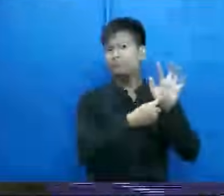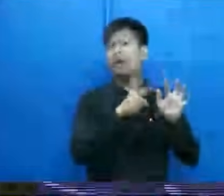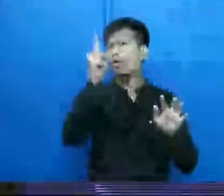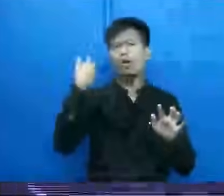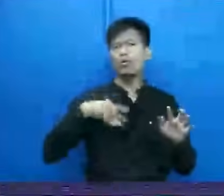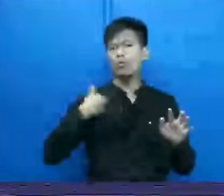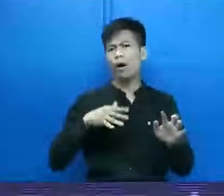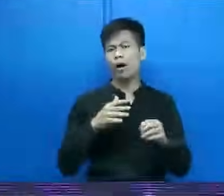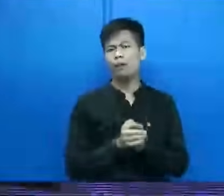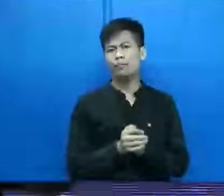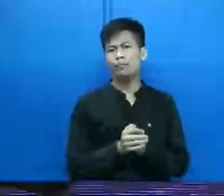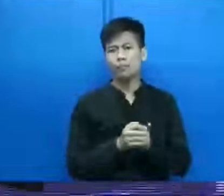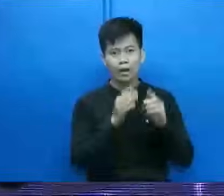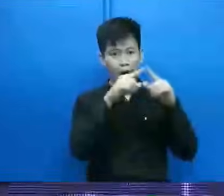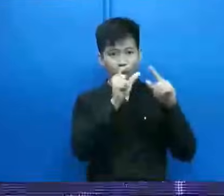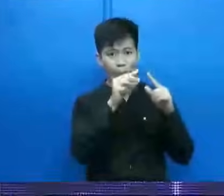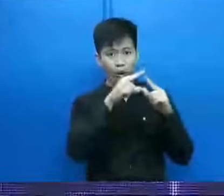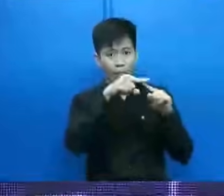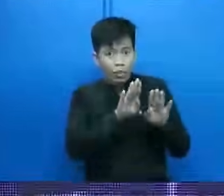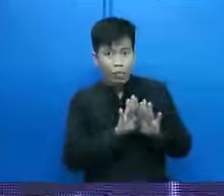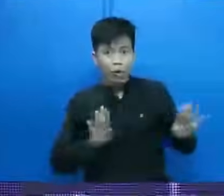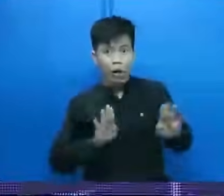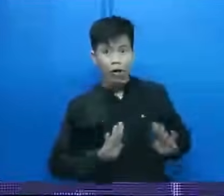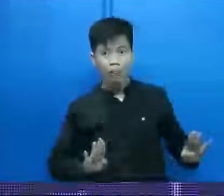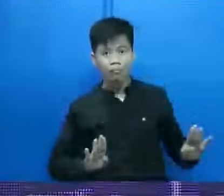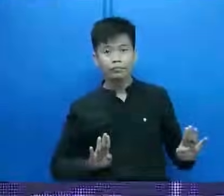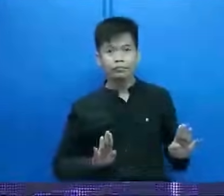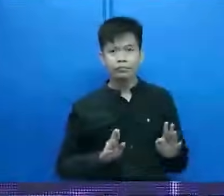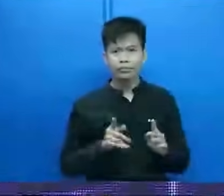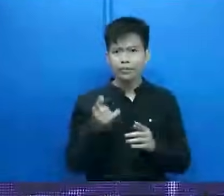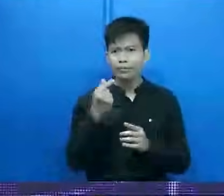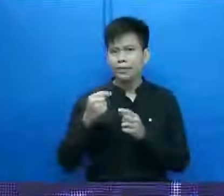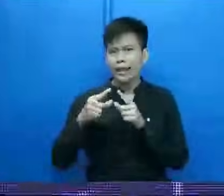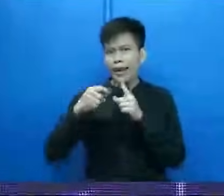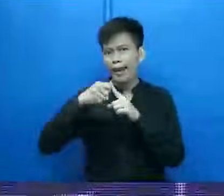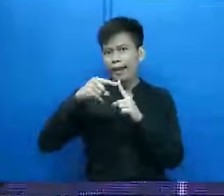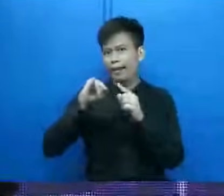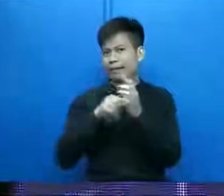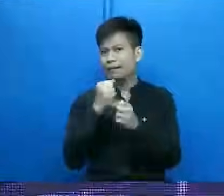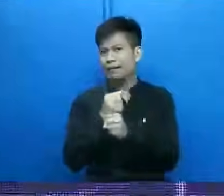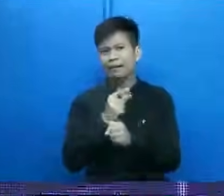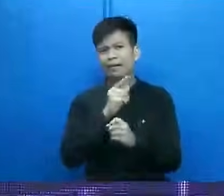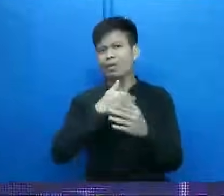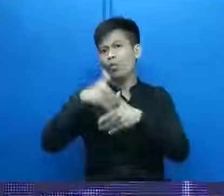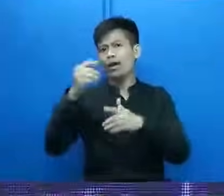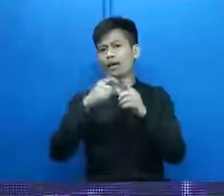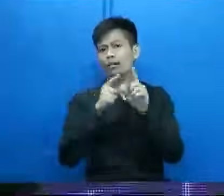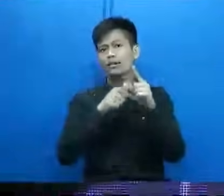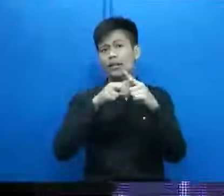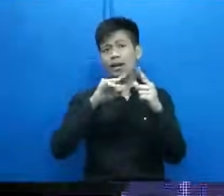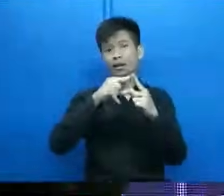sukai. Yang auratnya terbuka. Yang tayangan adegannya dilarang oleh syariat. Hijrah demi Allah, Anda bisa